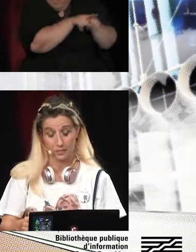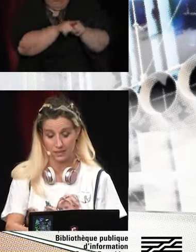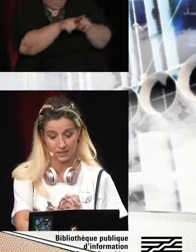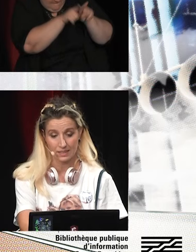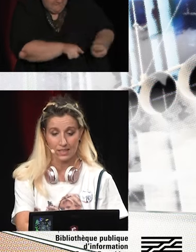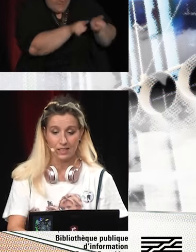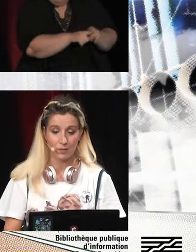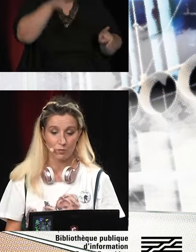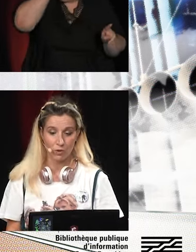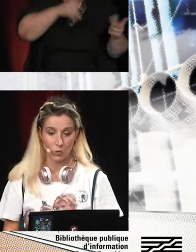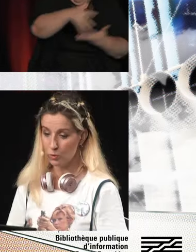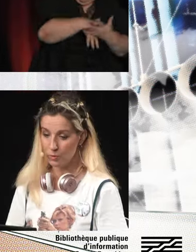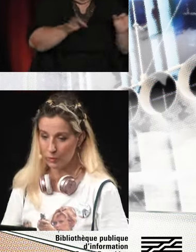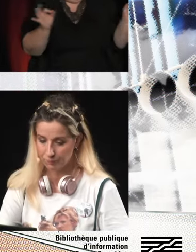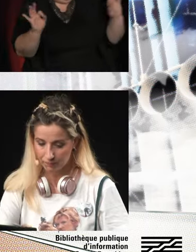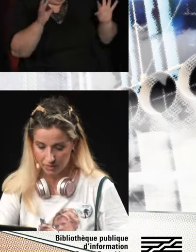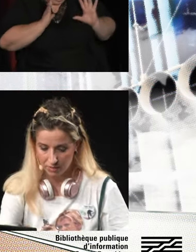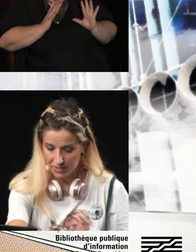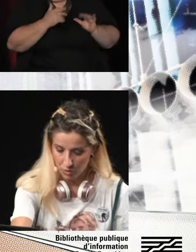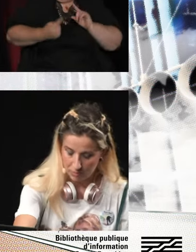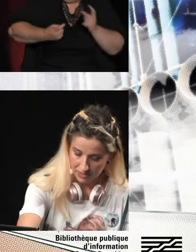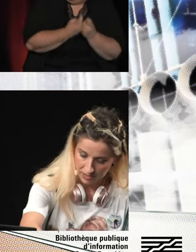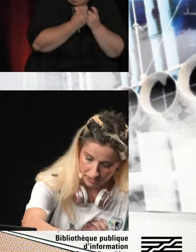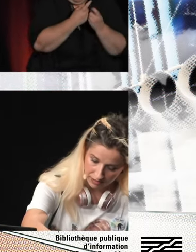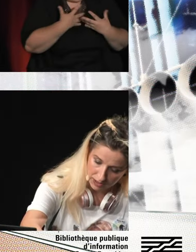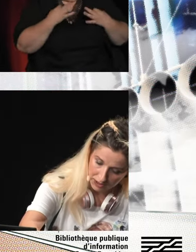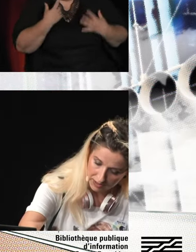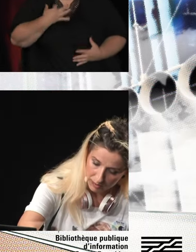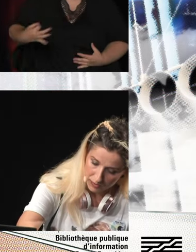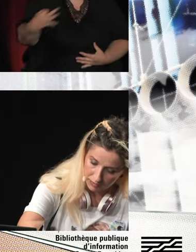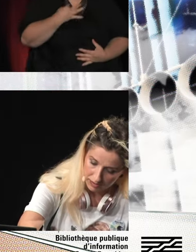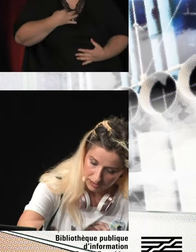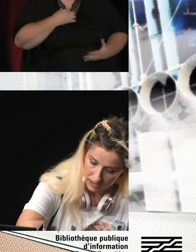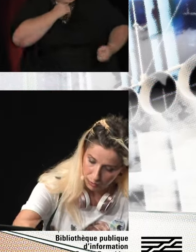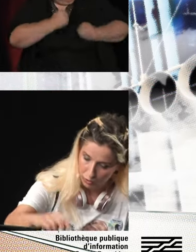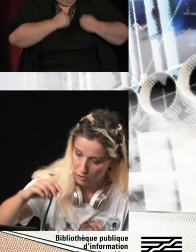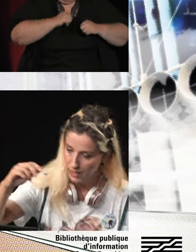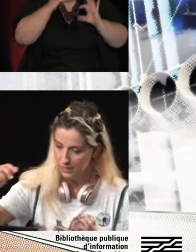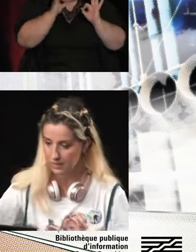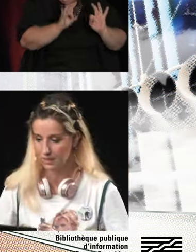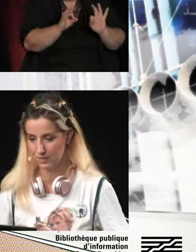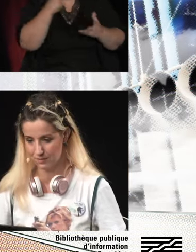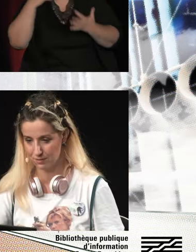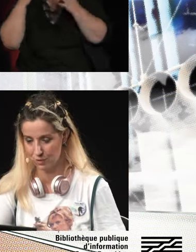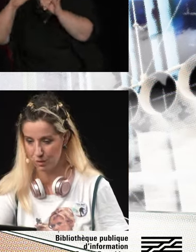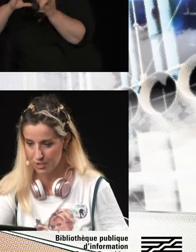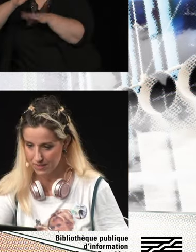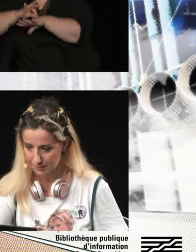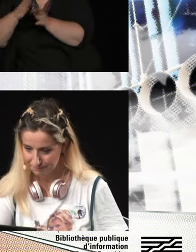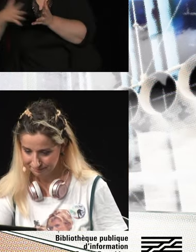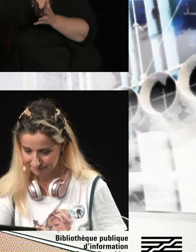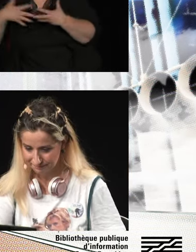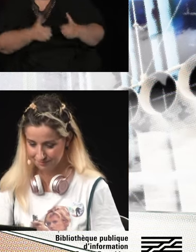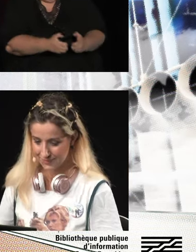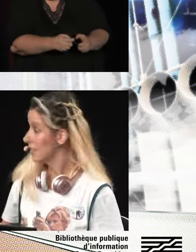fait de faire les mouvements au bon moment. Évidemment, ma manette s'est déconnectée parce que ça fait 10 minutes que je parle. On va rebrancher